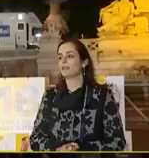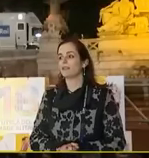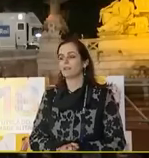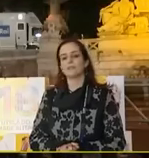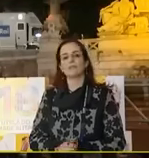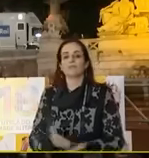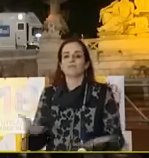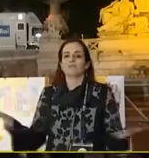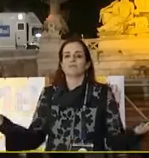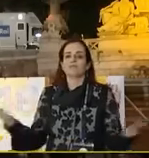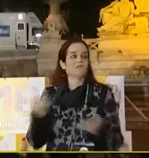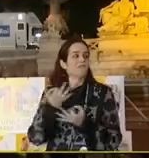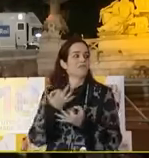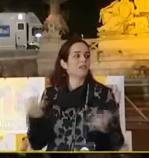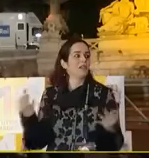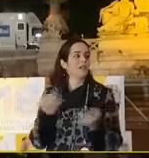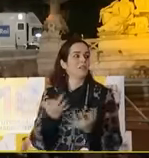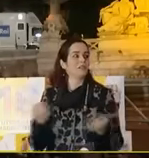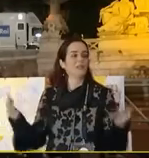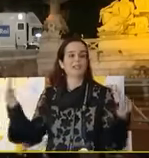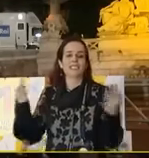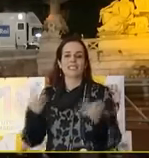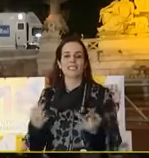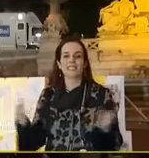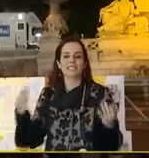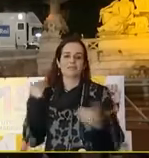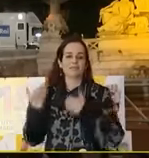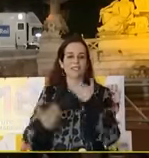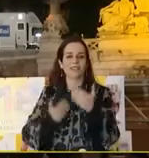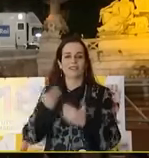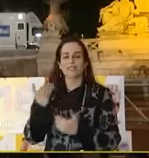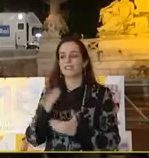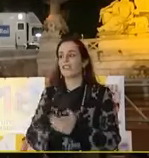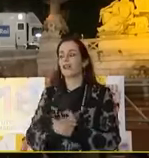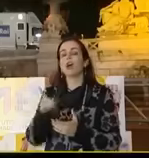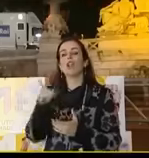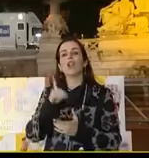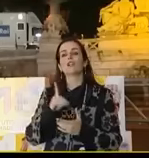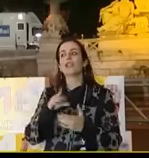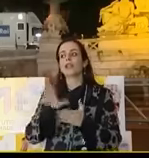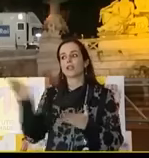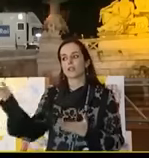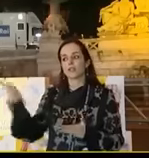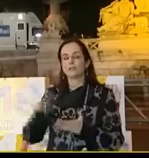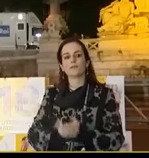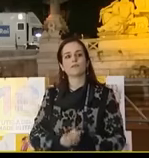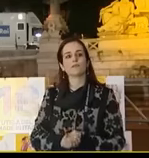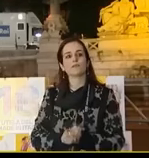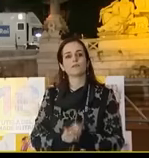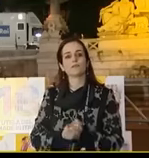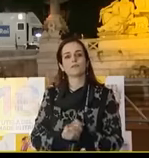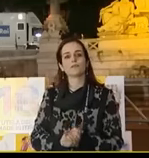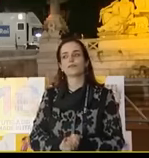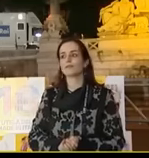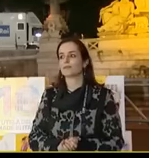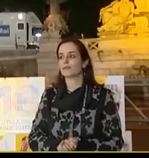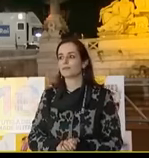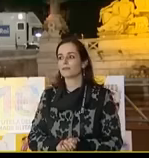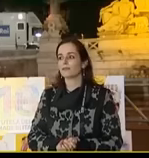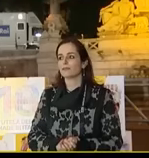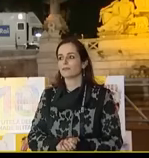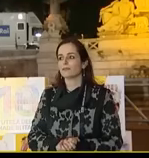Va bene. Allora, Dario, lo ascoltiamo dopo. Perrilla. No. E sono un ex boss della